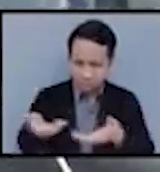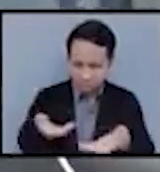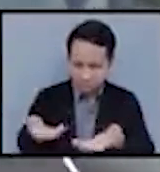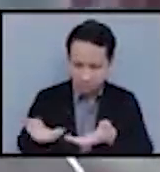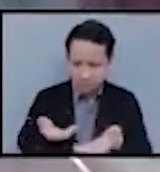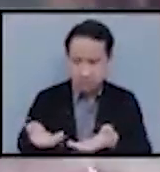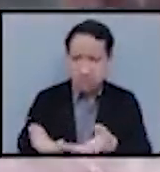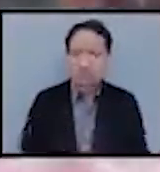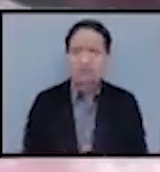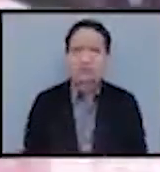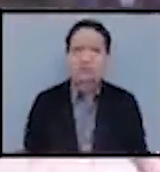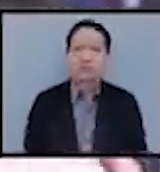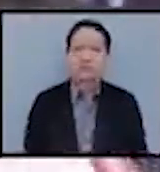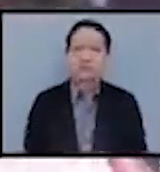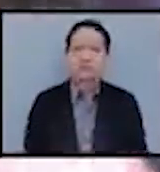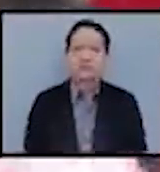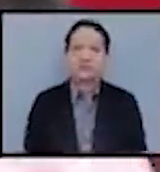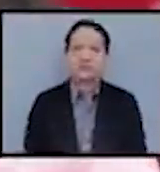lang?